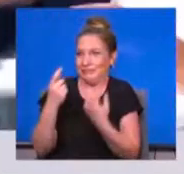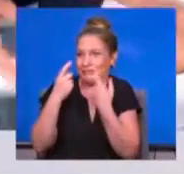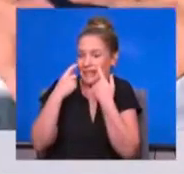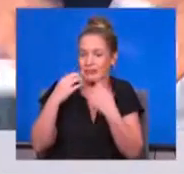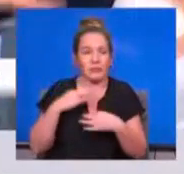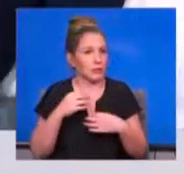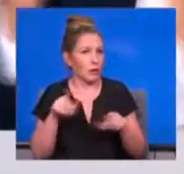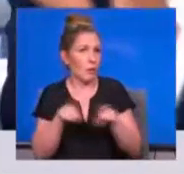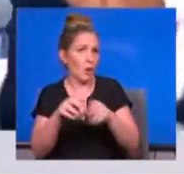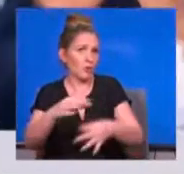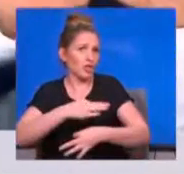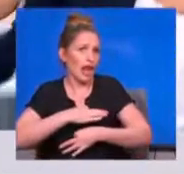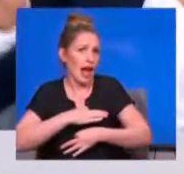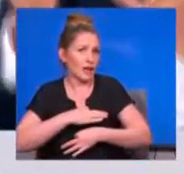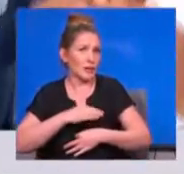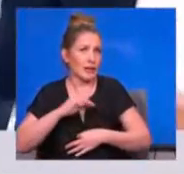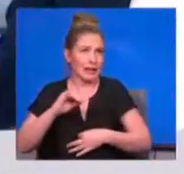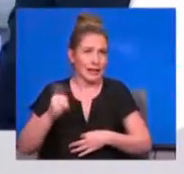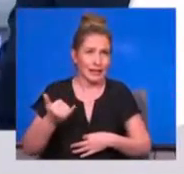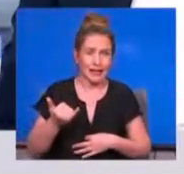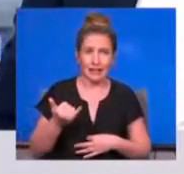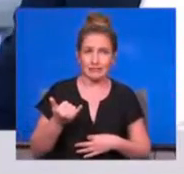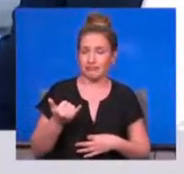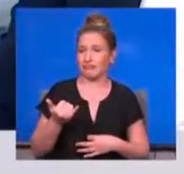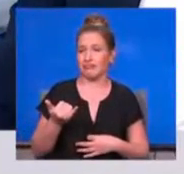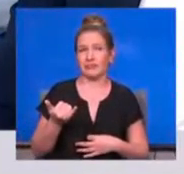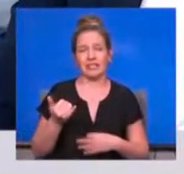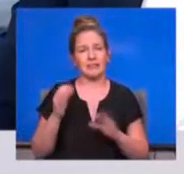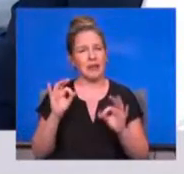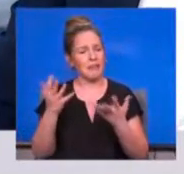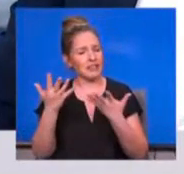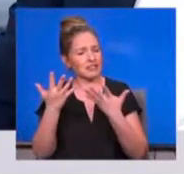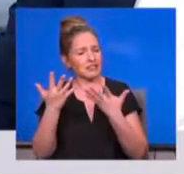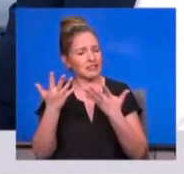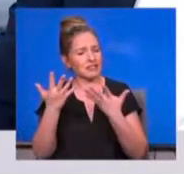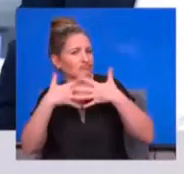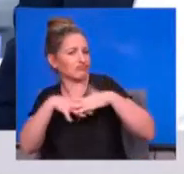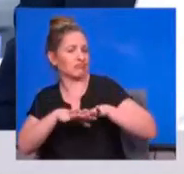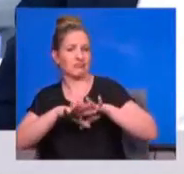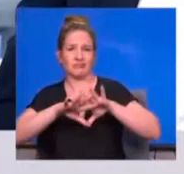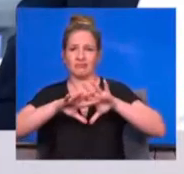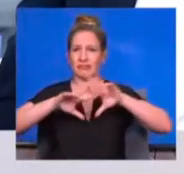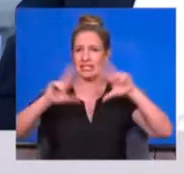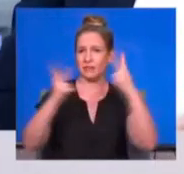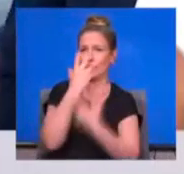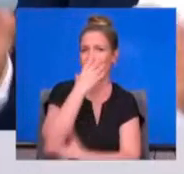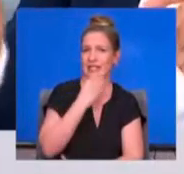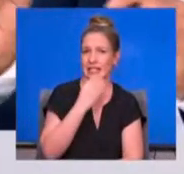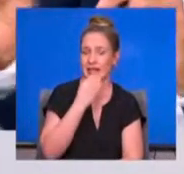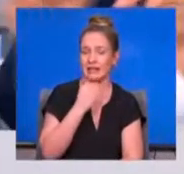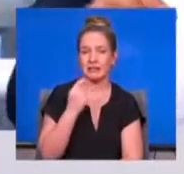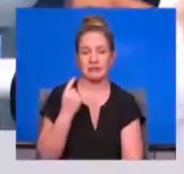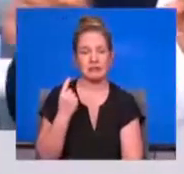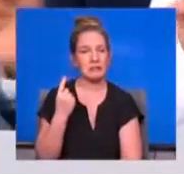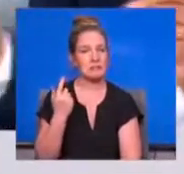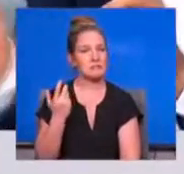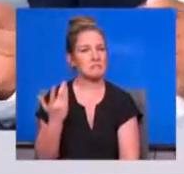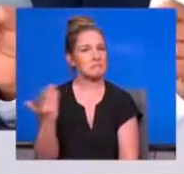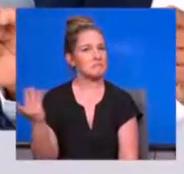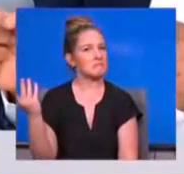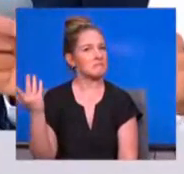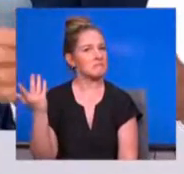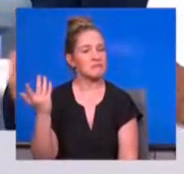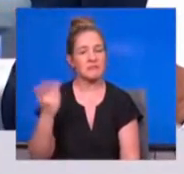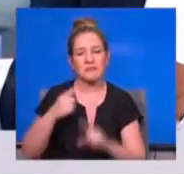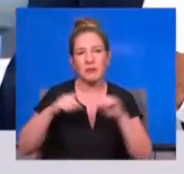חצתה, באמת, התמזגה בציבוריות הישראלית, ויוצא בכל מיני סטוריז ובכל